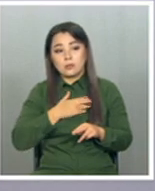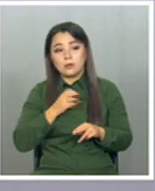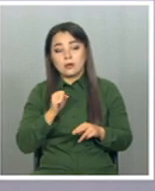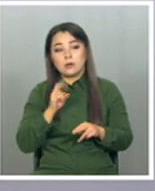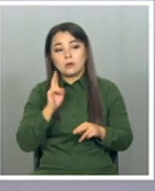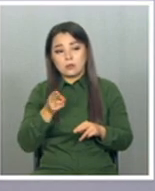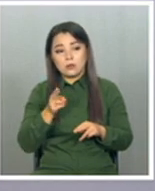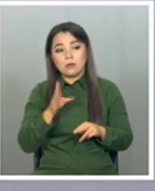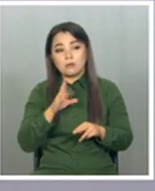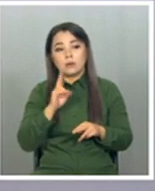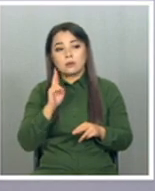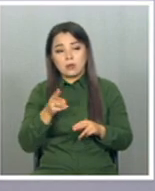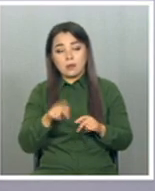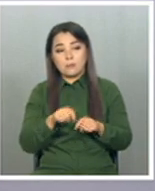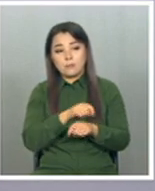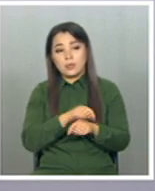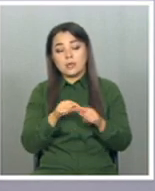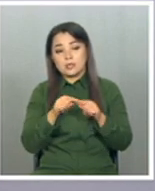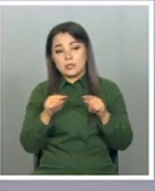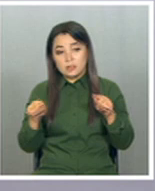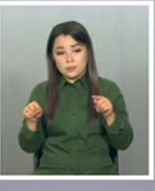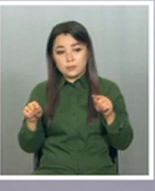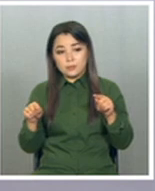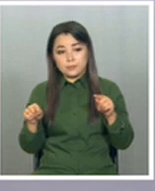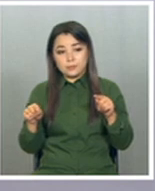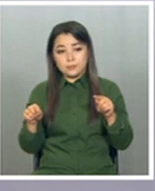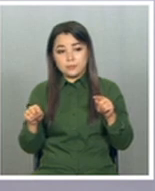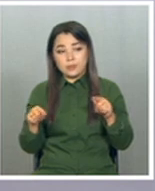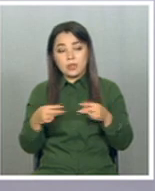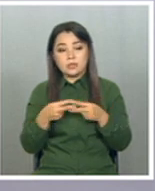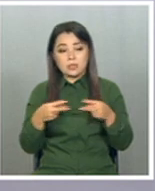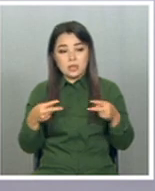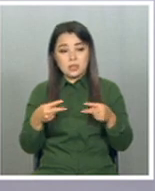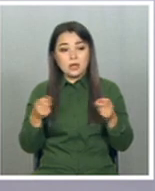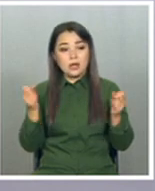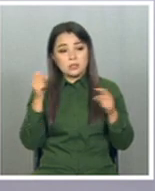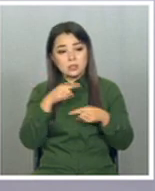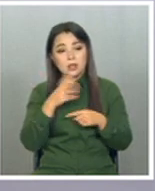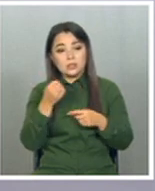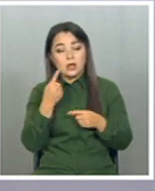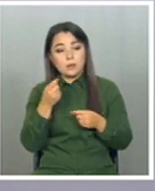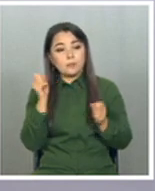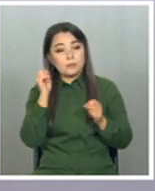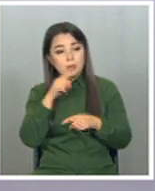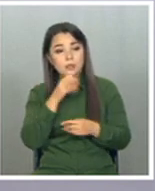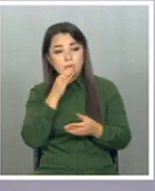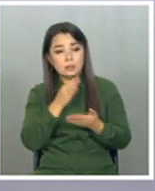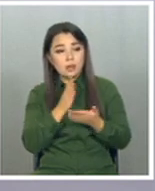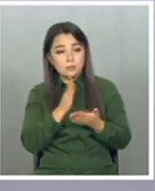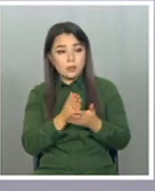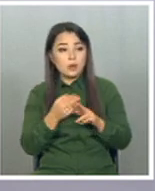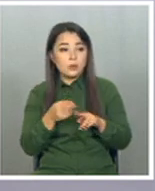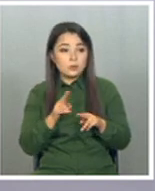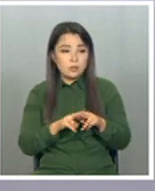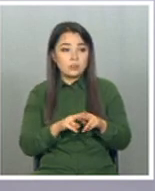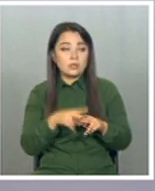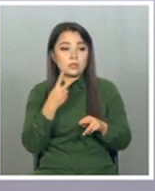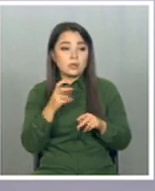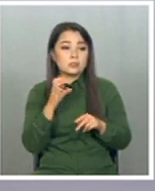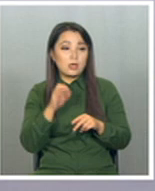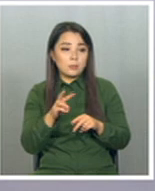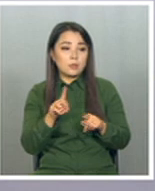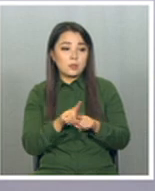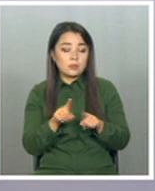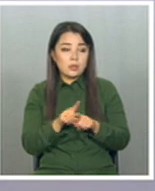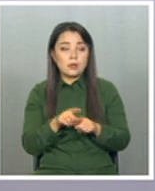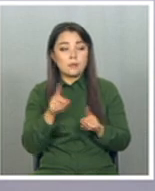АК-ның ВК биіктікке, мінекей БК биіктікке тең екені тағы да белгілі болса, және оның 2 сантиметрге тең